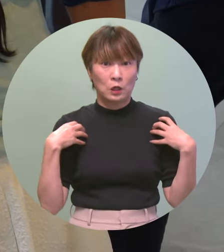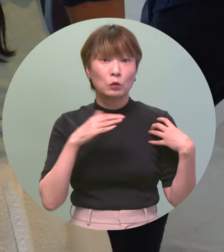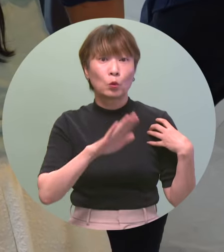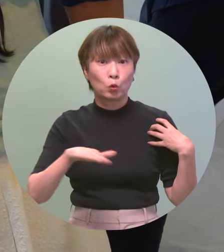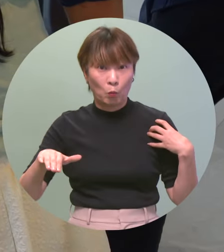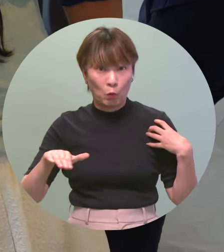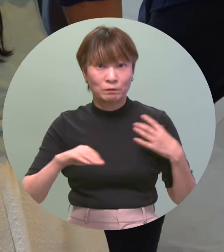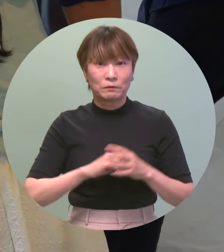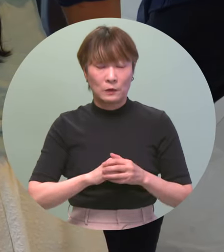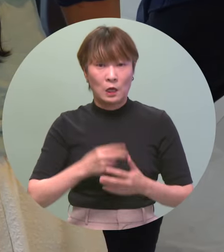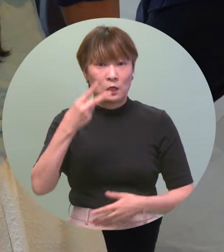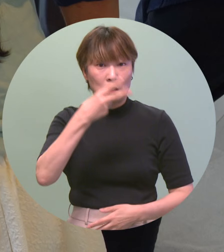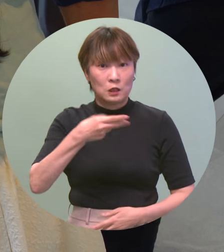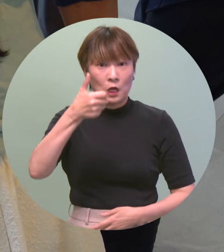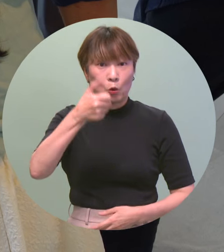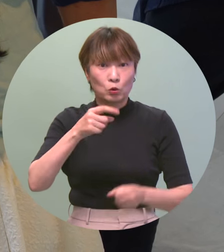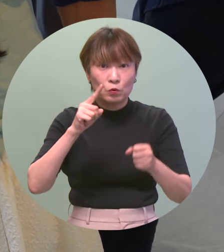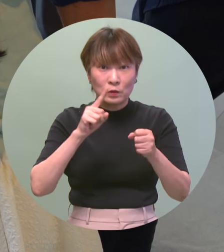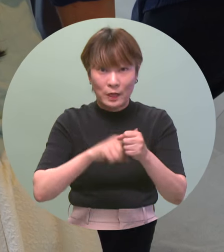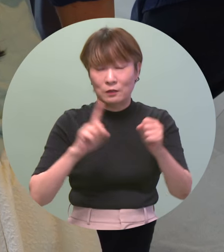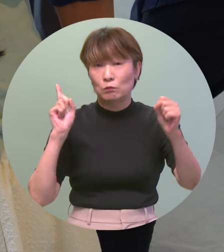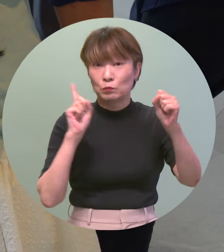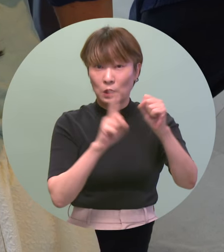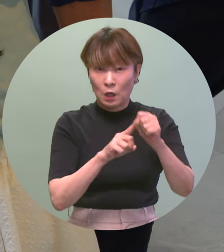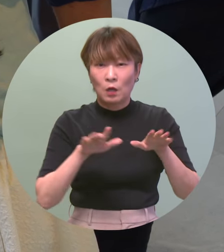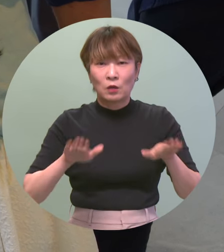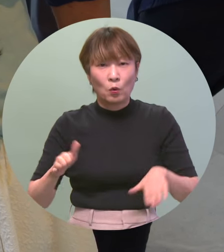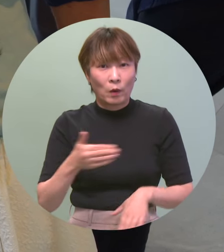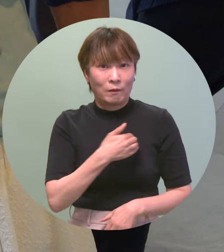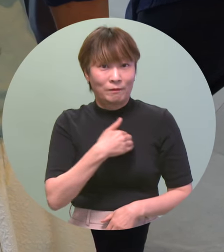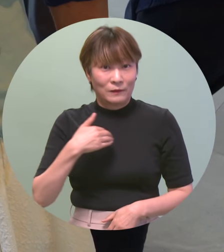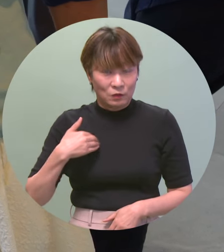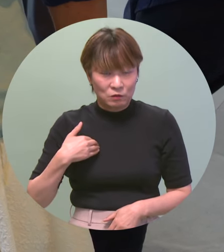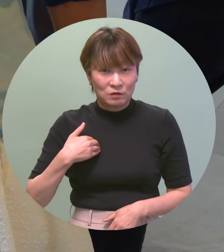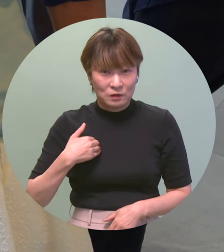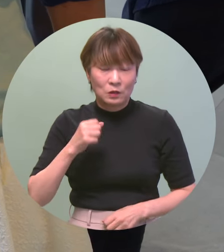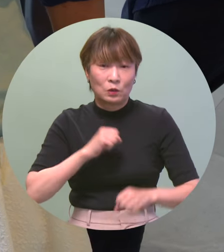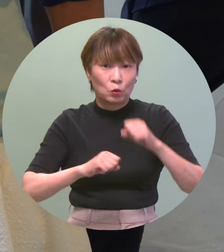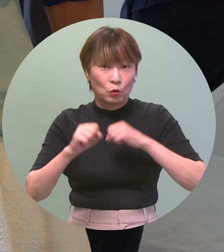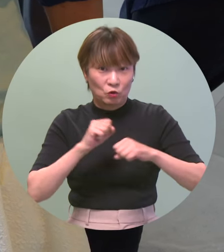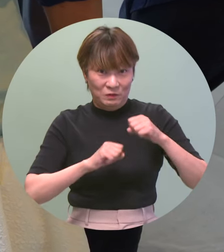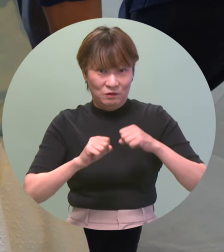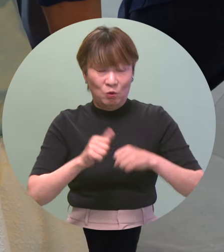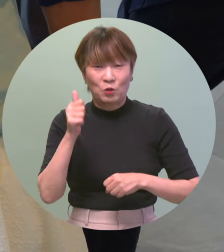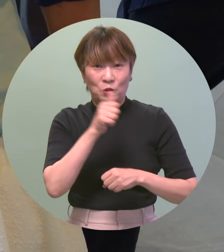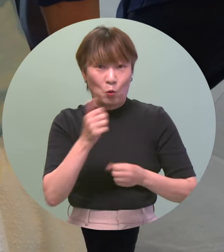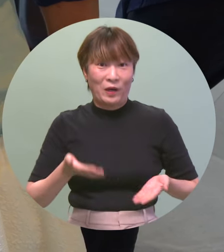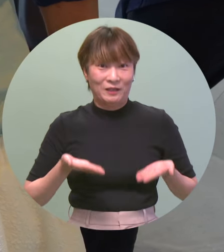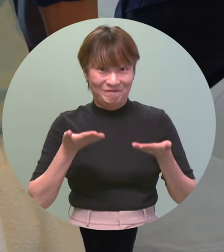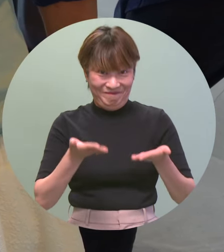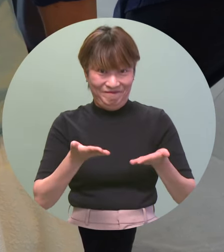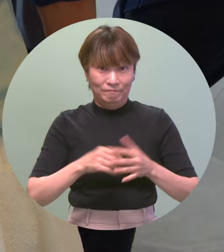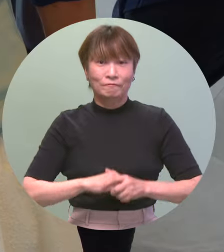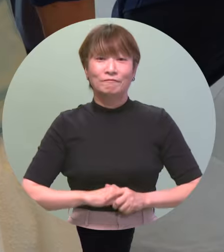ちが2050年に向けて今日からできる身近な取り組みについても紹介します